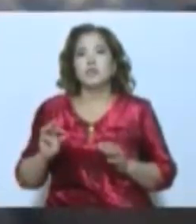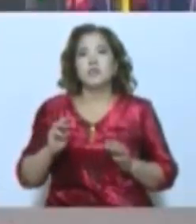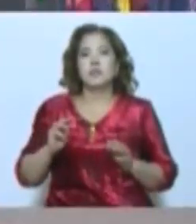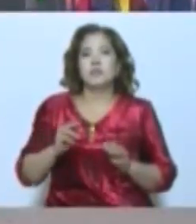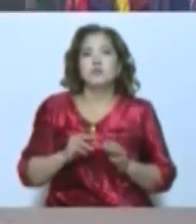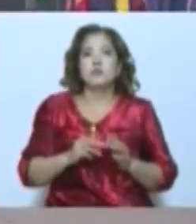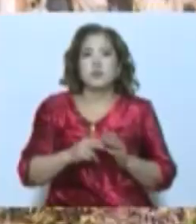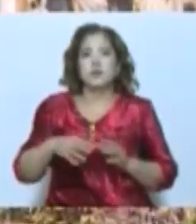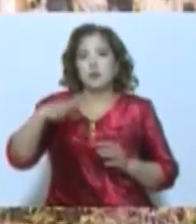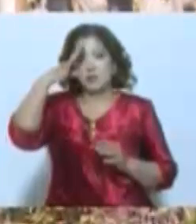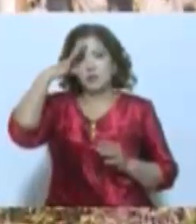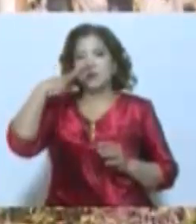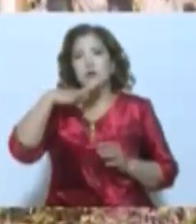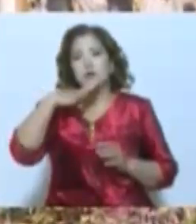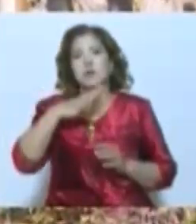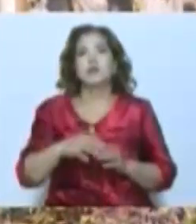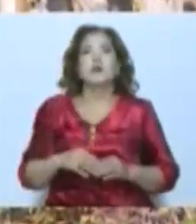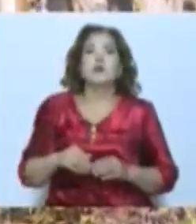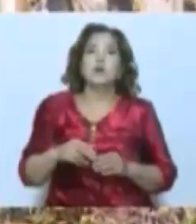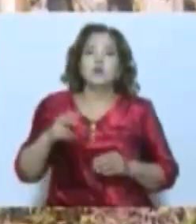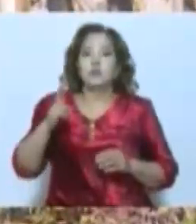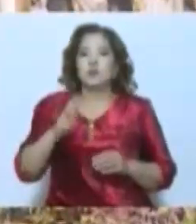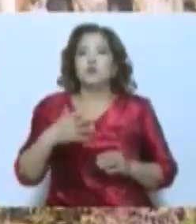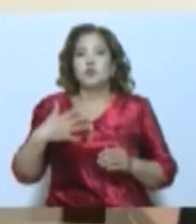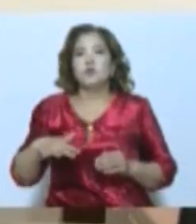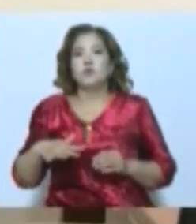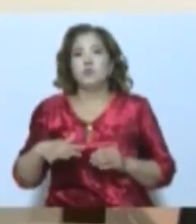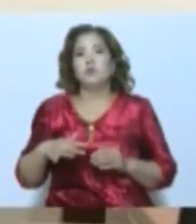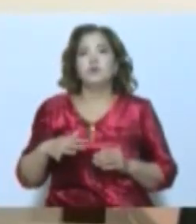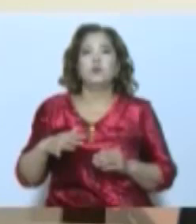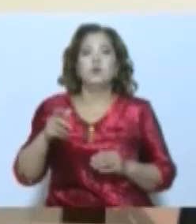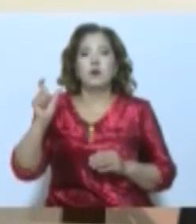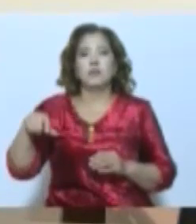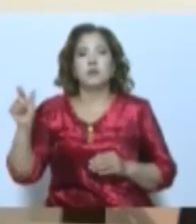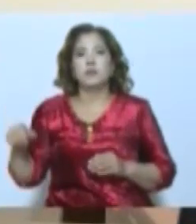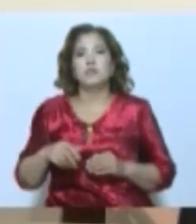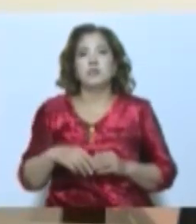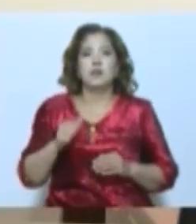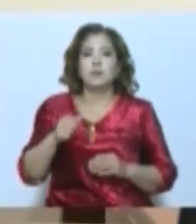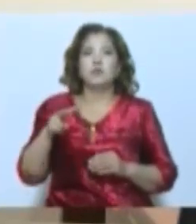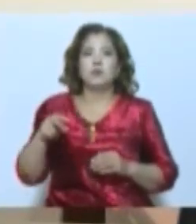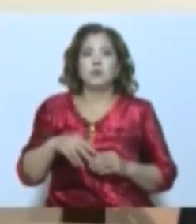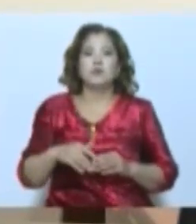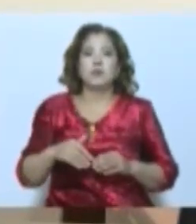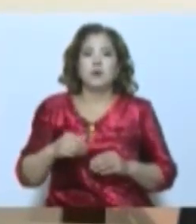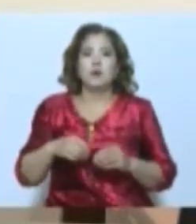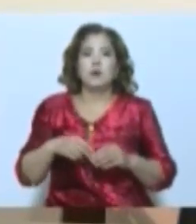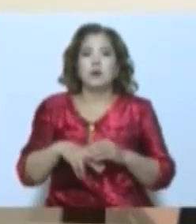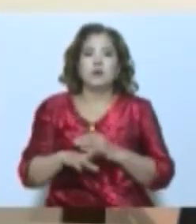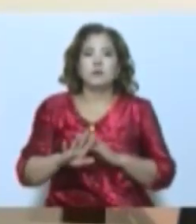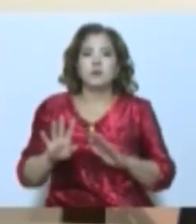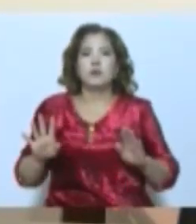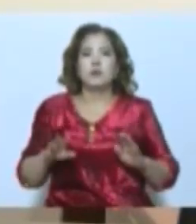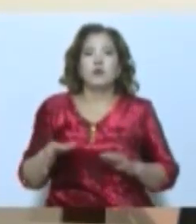отыр. Ал 230-ға жуық азамат алимент төлеуден жалтарып жүр. Ағымдағы жылдың жыл басынан бері біздің облысымыз